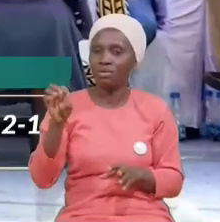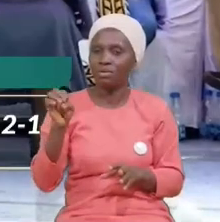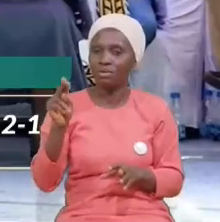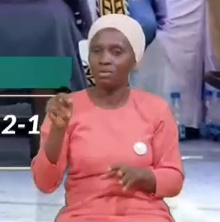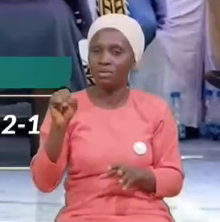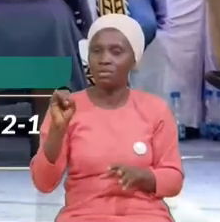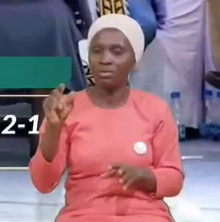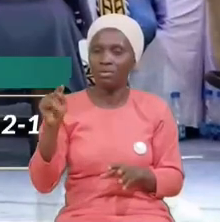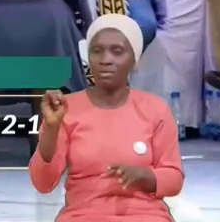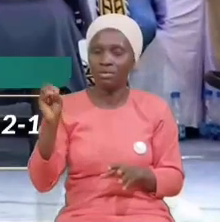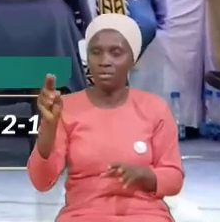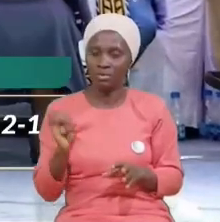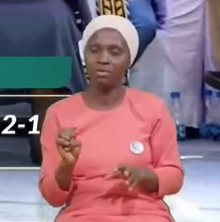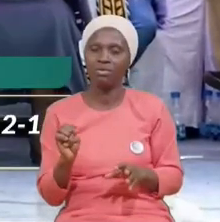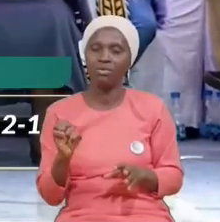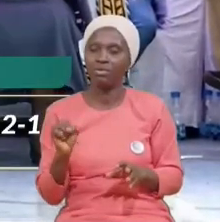que nous avons menées dans ce monde.